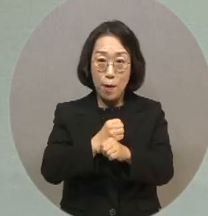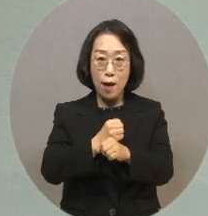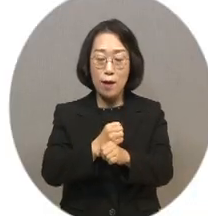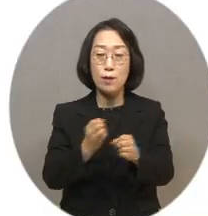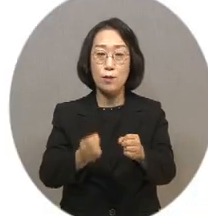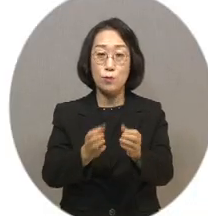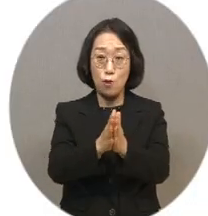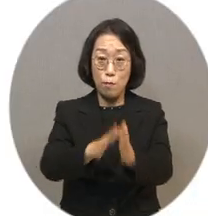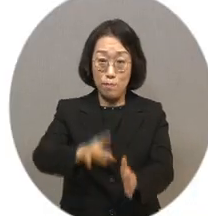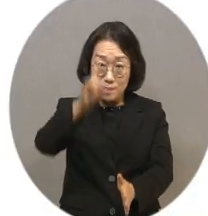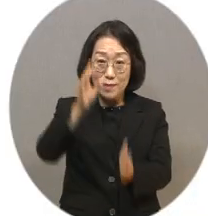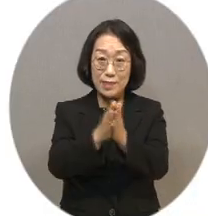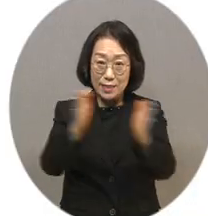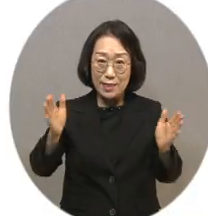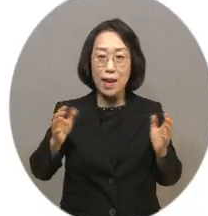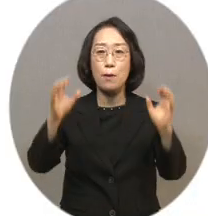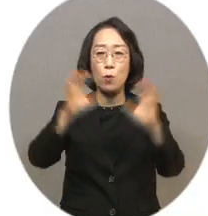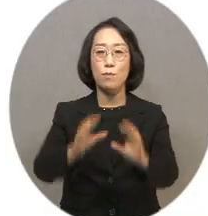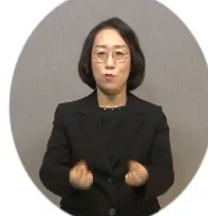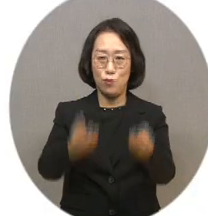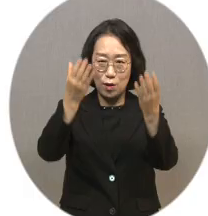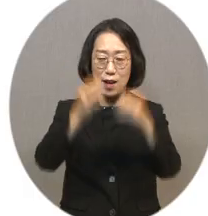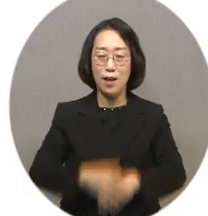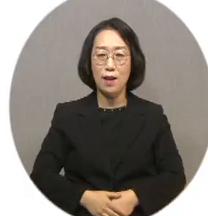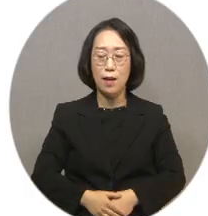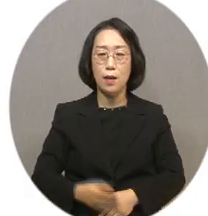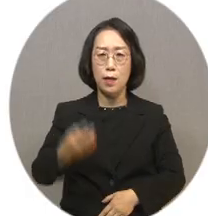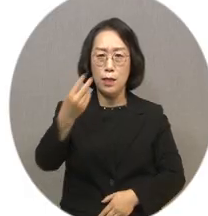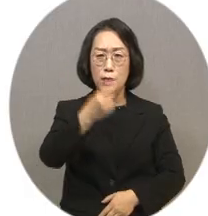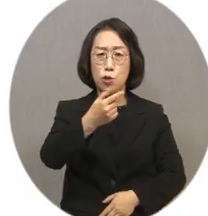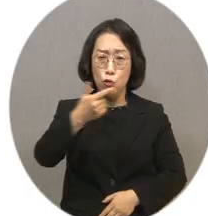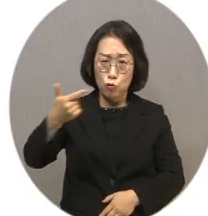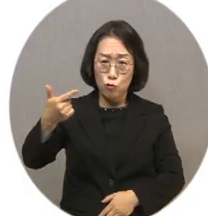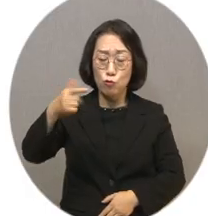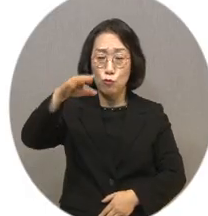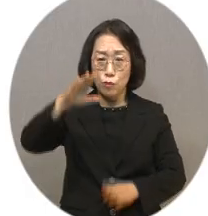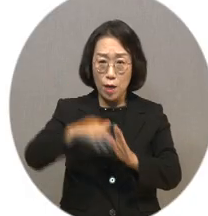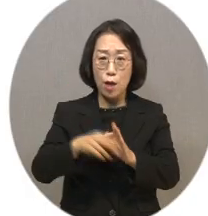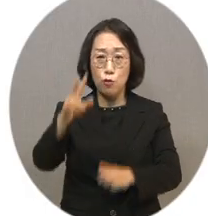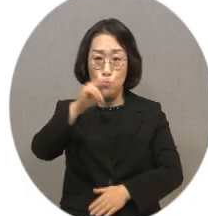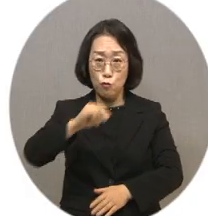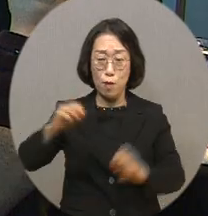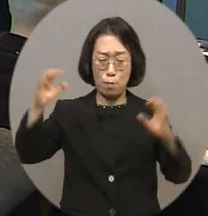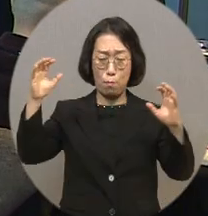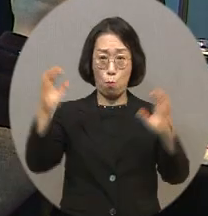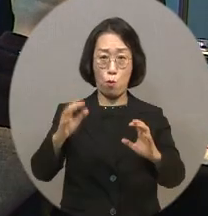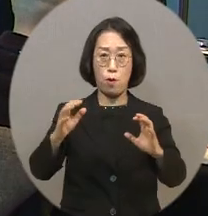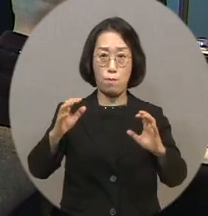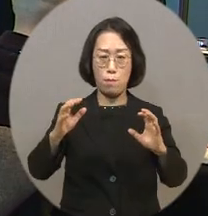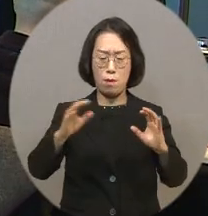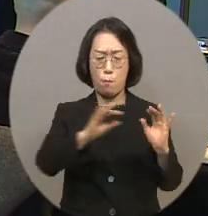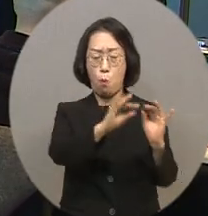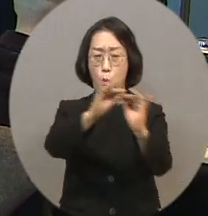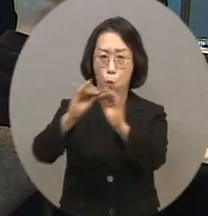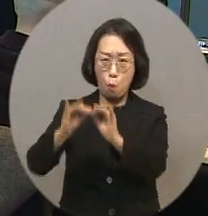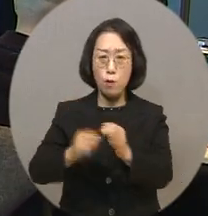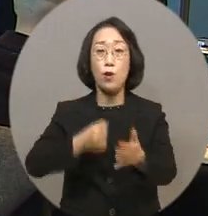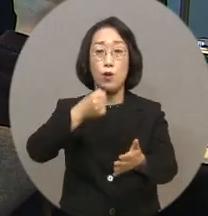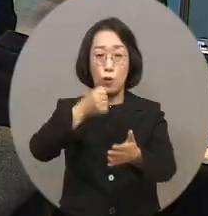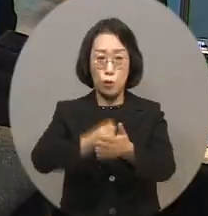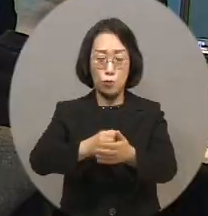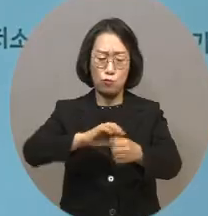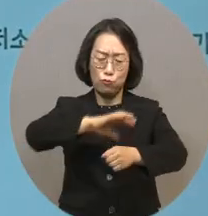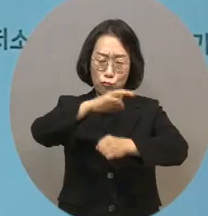열렸습니다 장애인 협약은 지난 2006년 총회에서 회원국의 만장 채택된